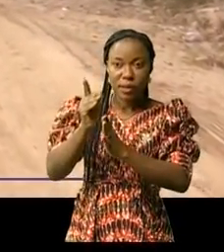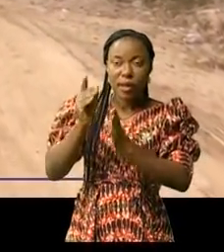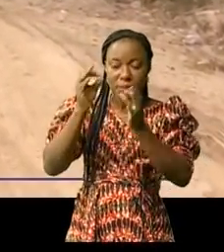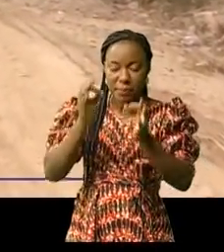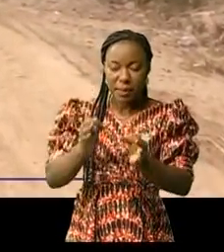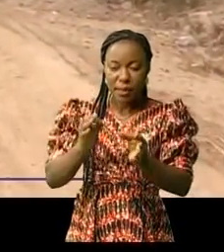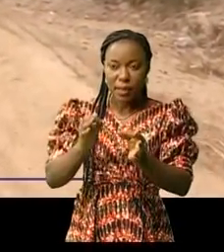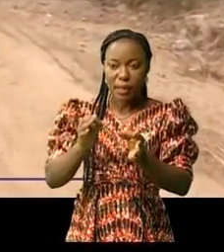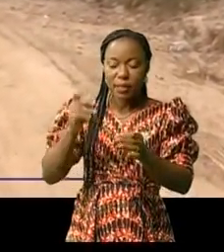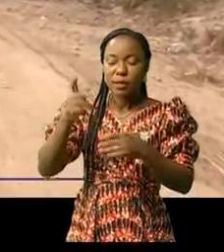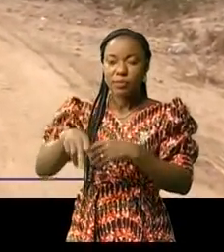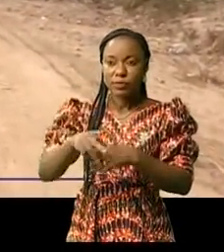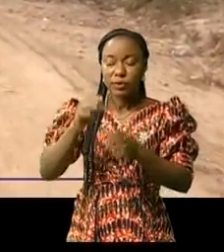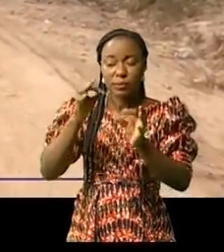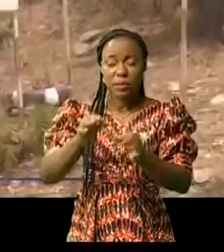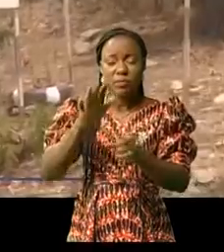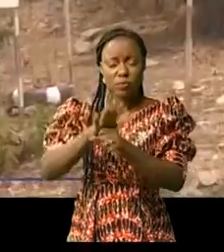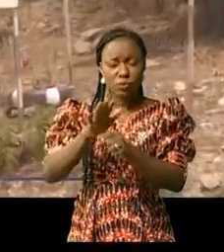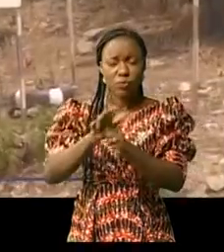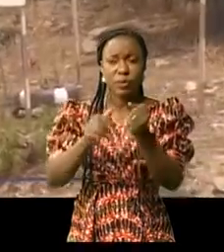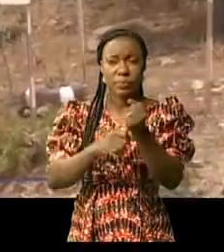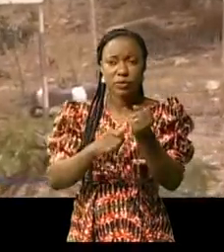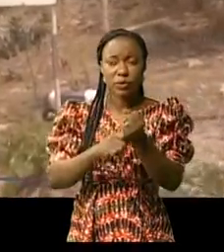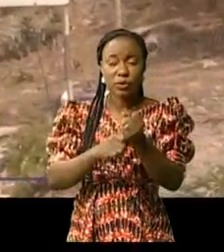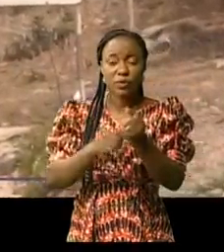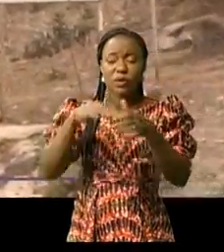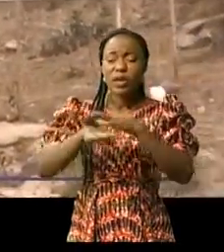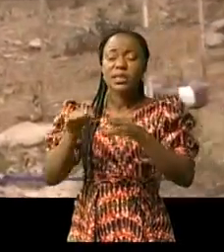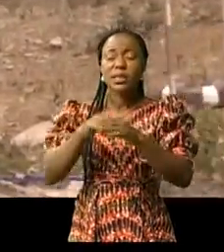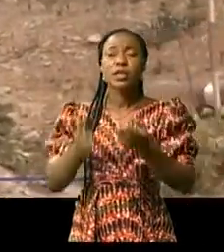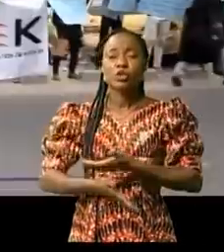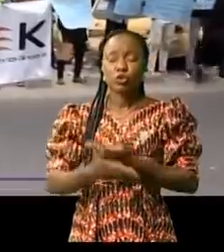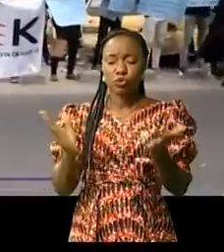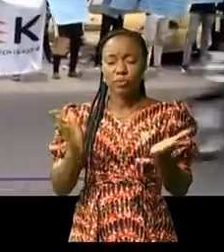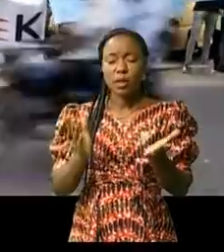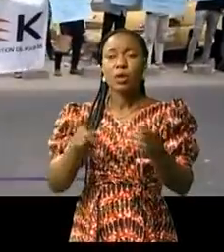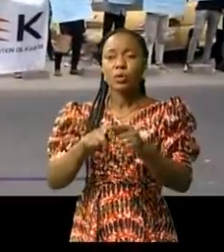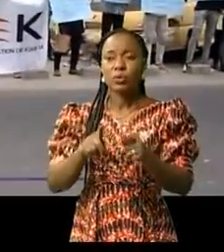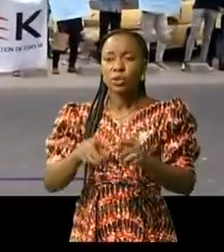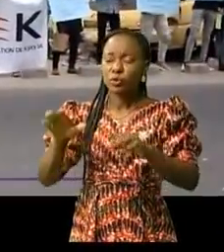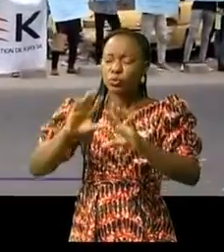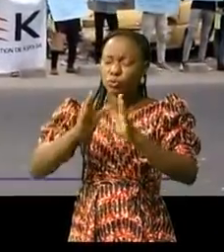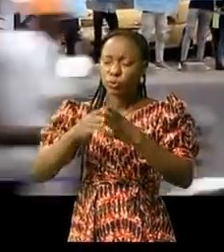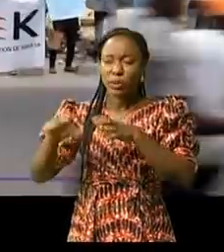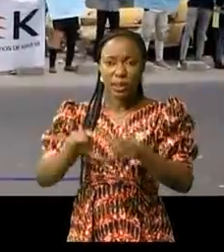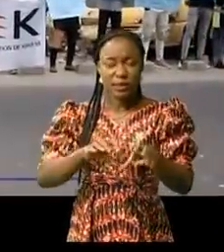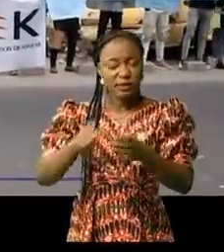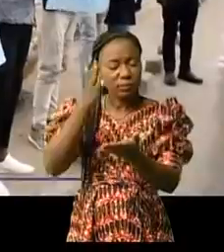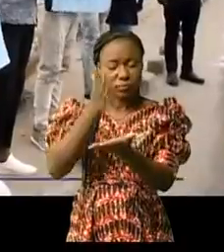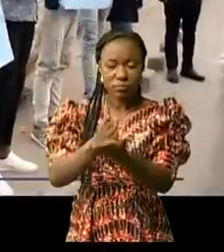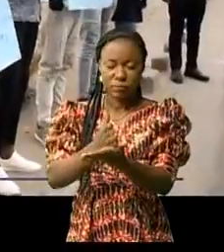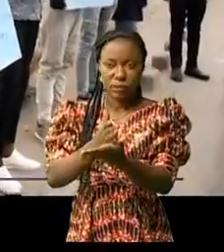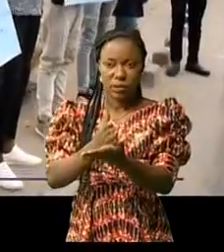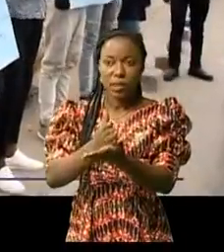non seulement les chemins des prêts des 1000 travailleurs mais aussi la paralysie des toutes les activités autour de la mine